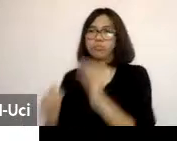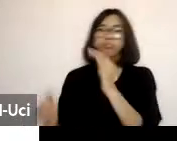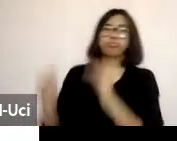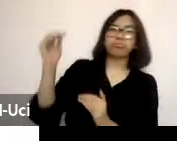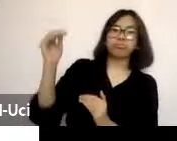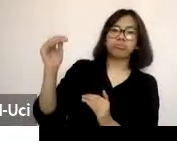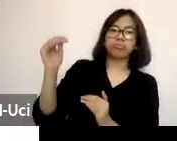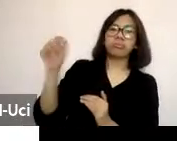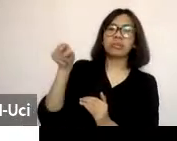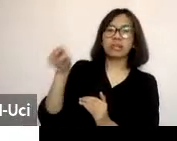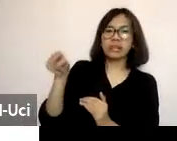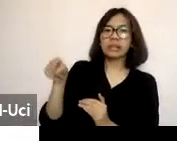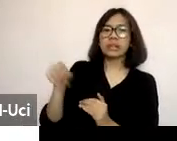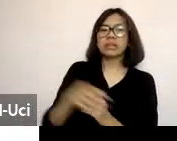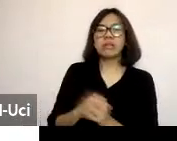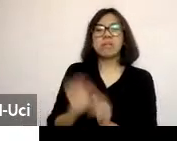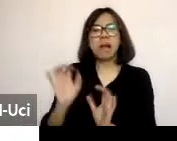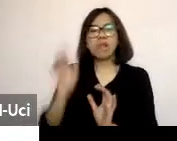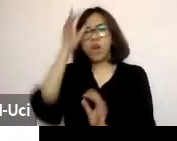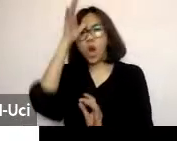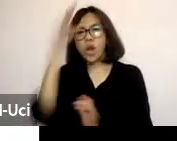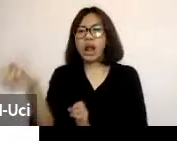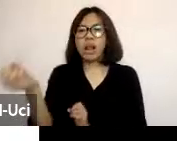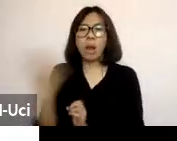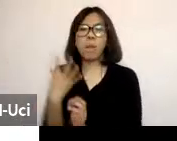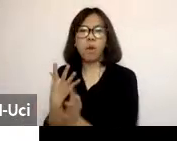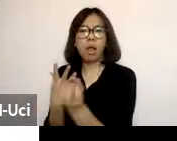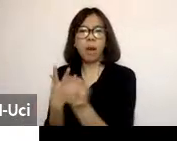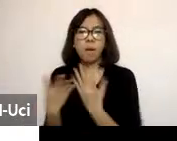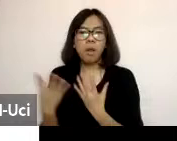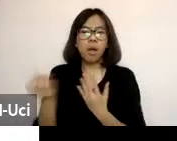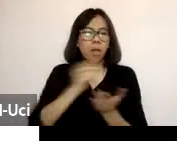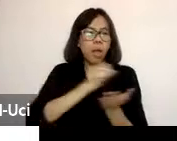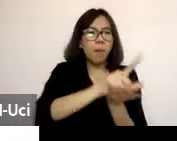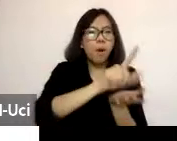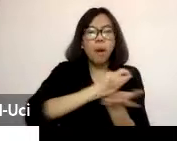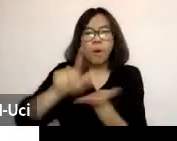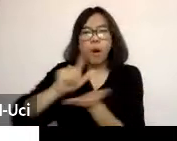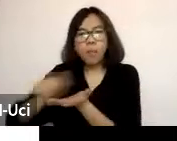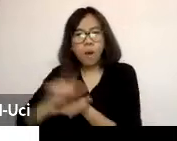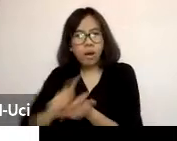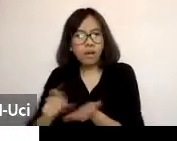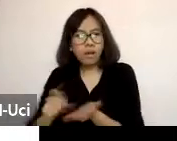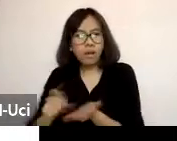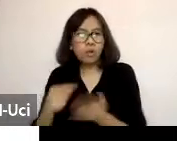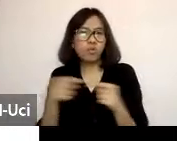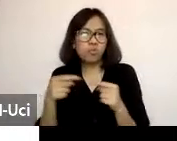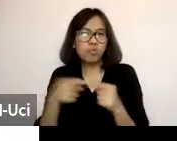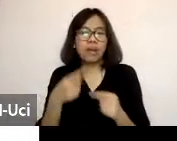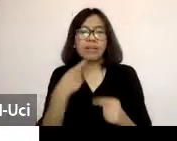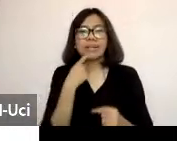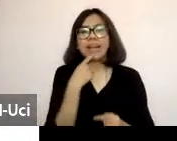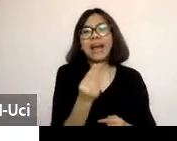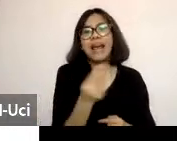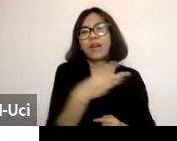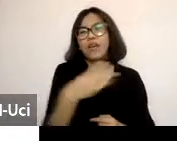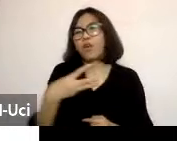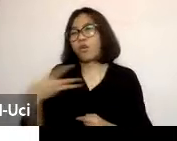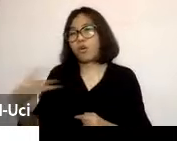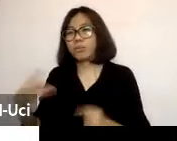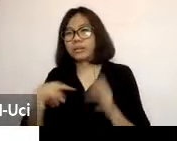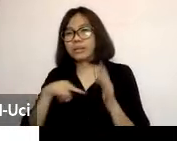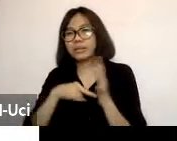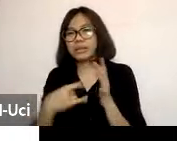tingginya transaksi ekonomi digital itu berkelindan dengan tingginya pengaduan konsumen